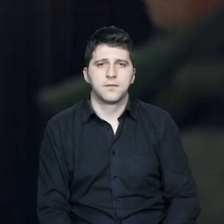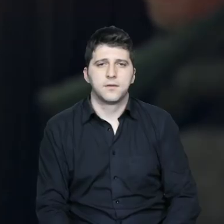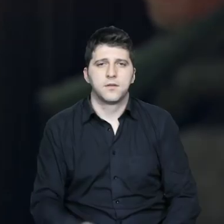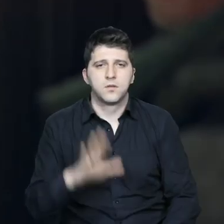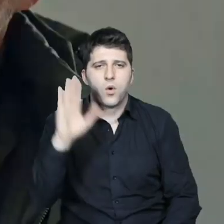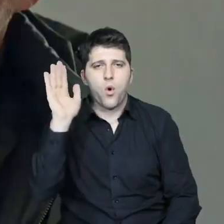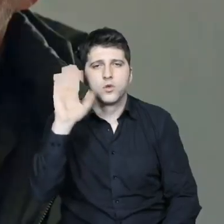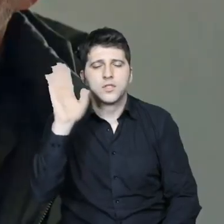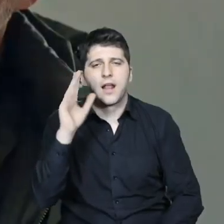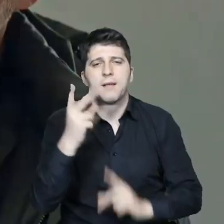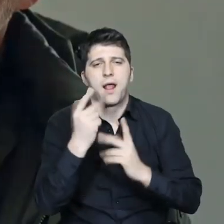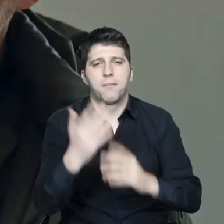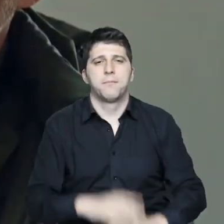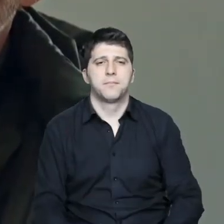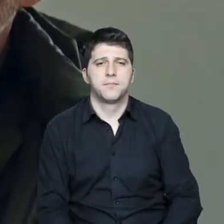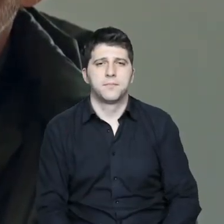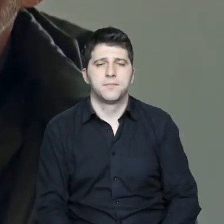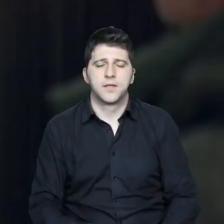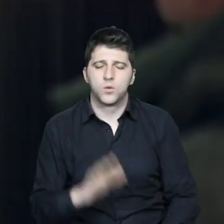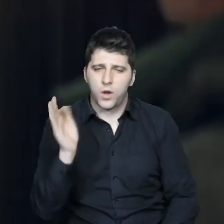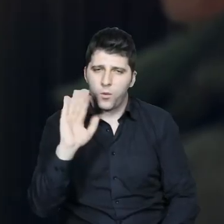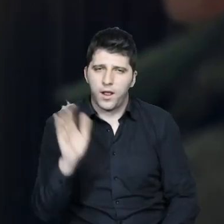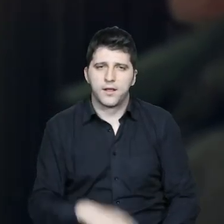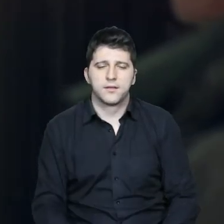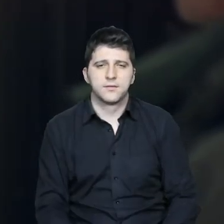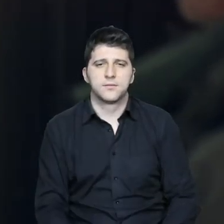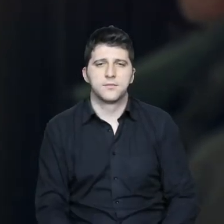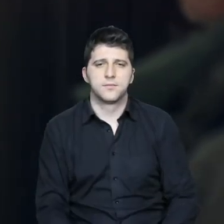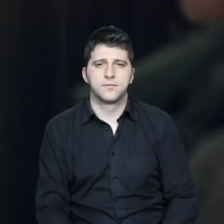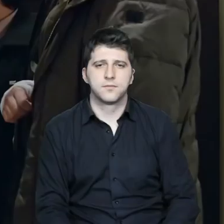Hoşça kal İbrahim. Güle güle.